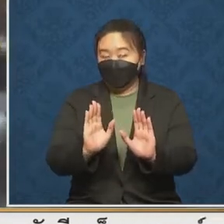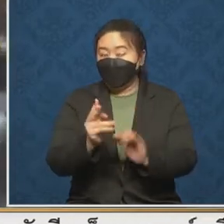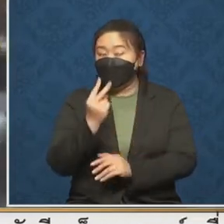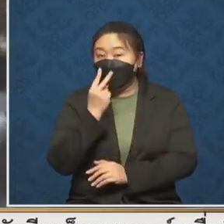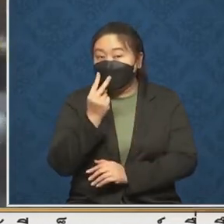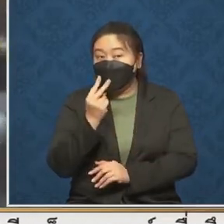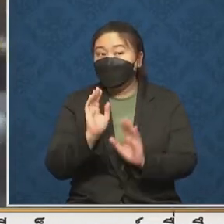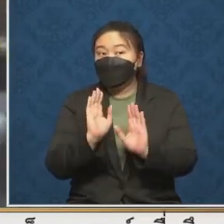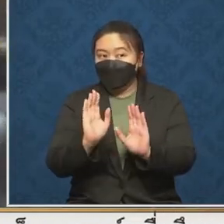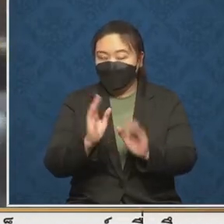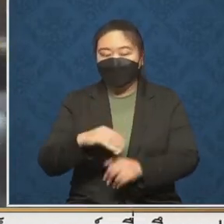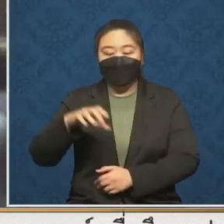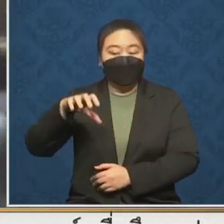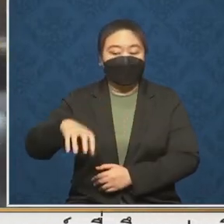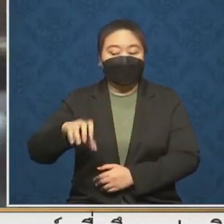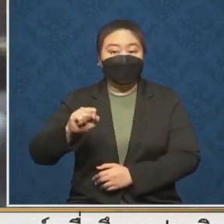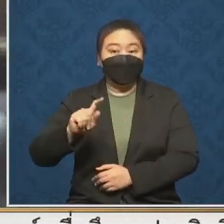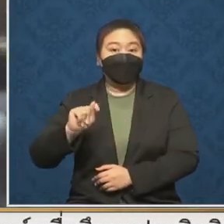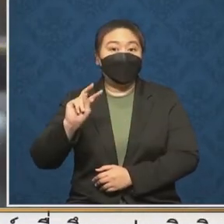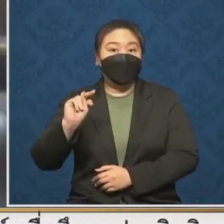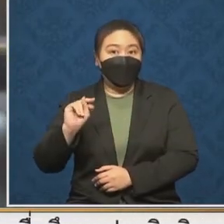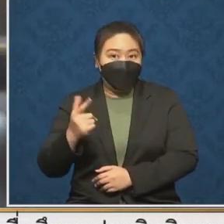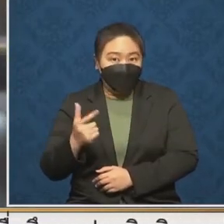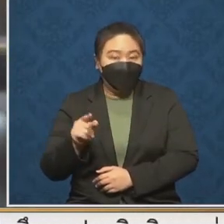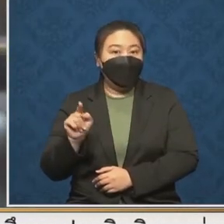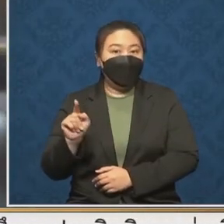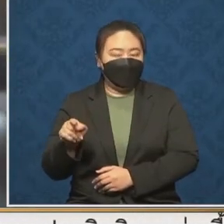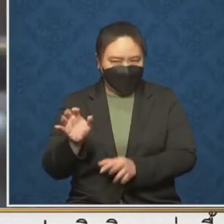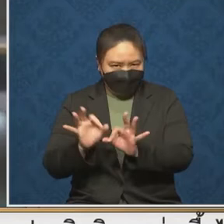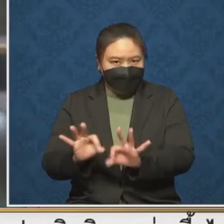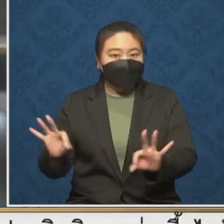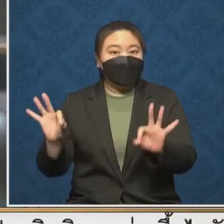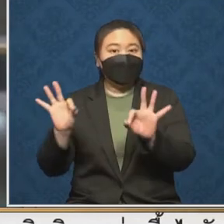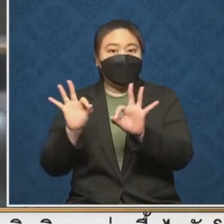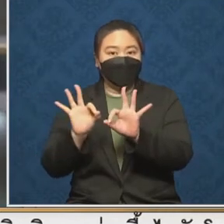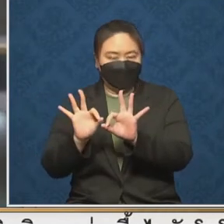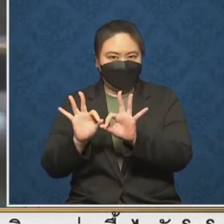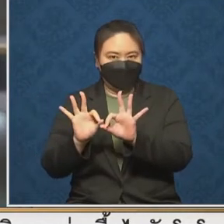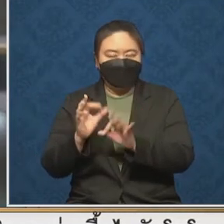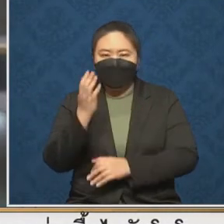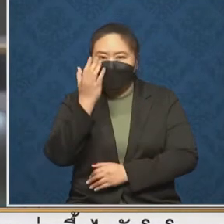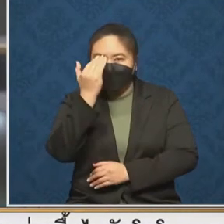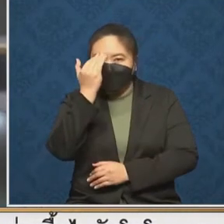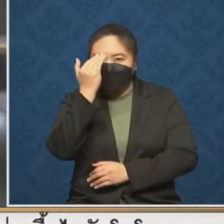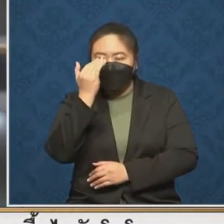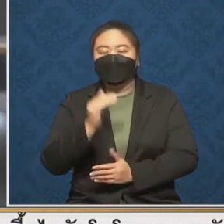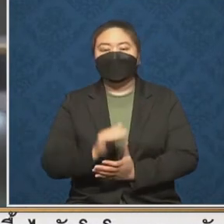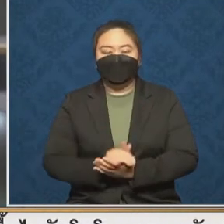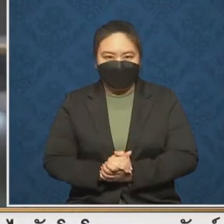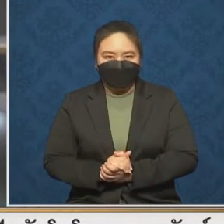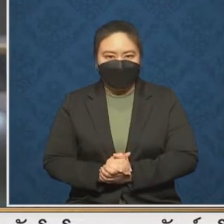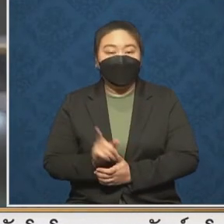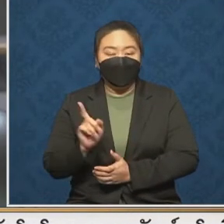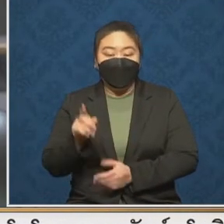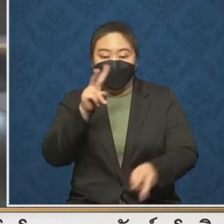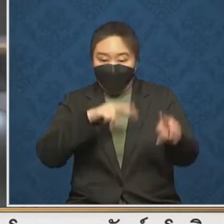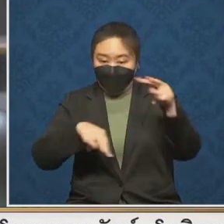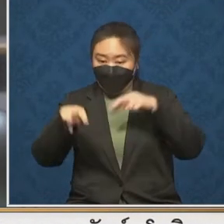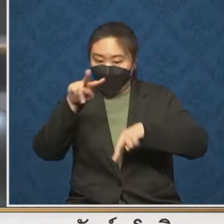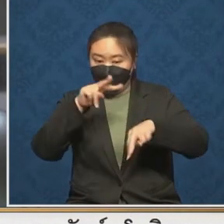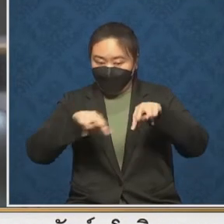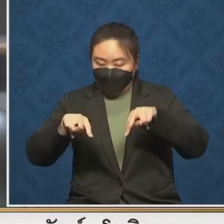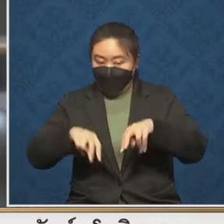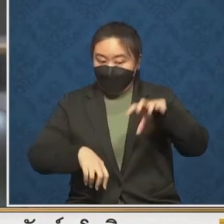านตรวจเงินแผ่นดินท่านจะมีความสำคัญเป็นอย่างยิ่งเพราะท่านต้องตรวจหน่วยรับงบประม